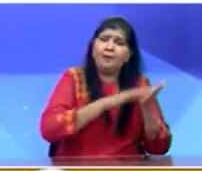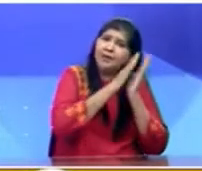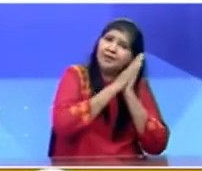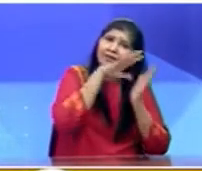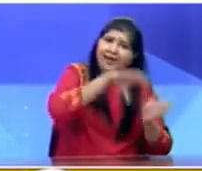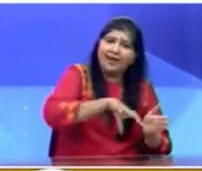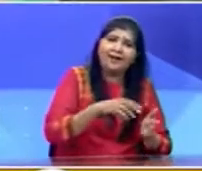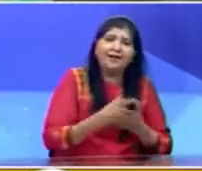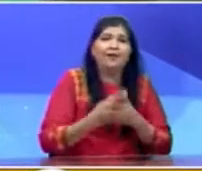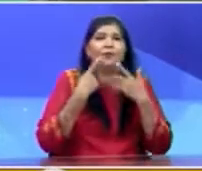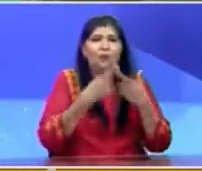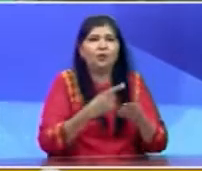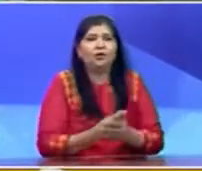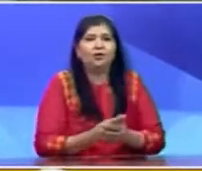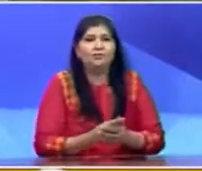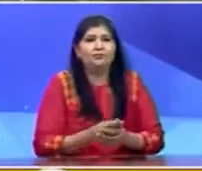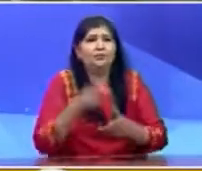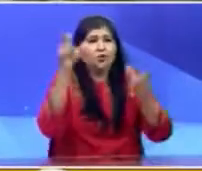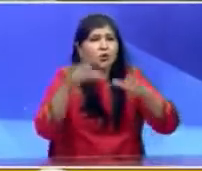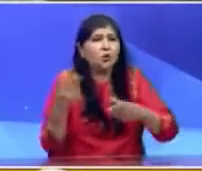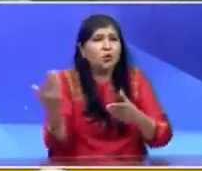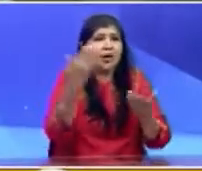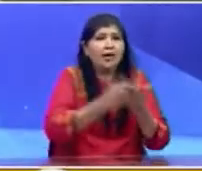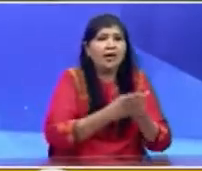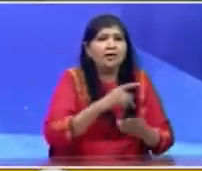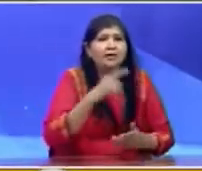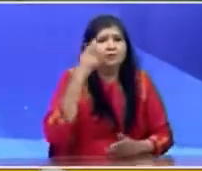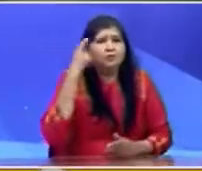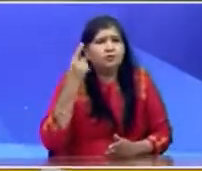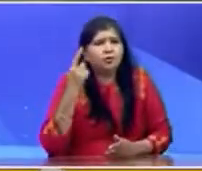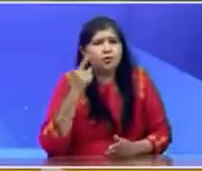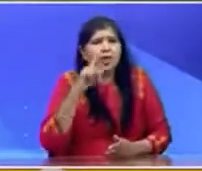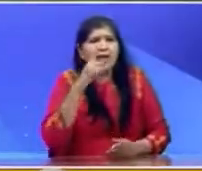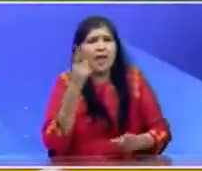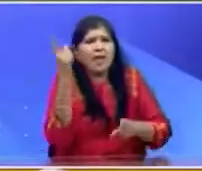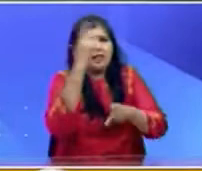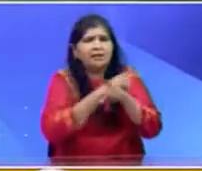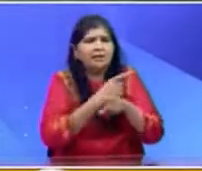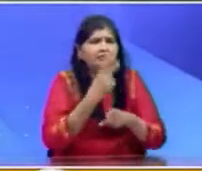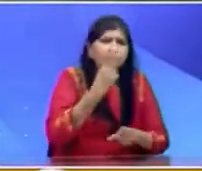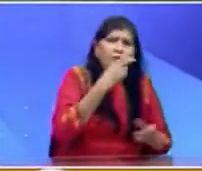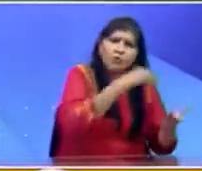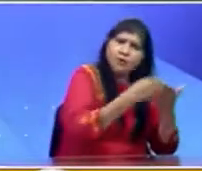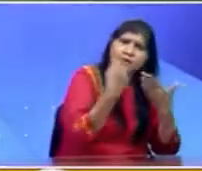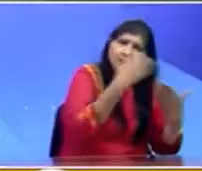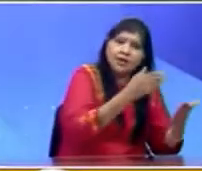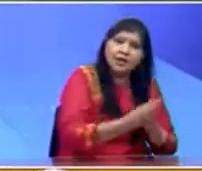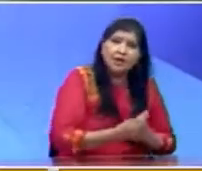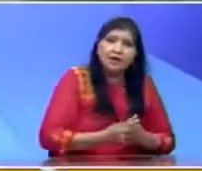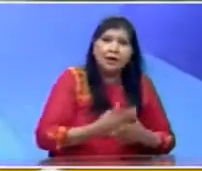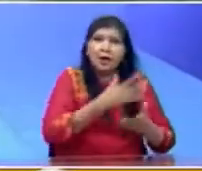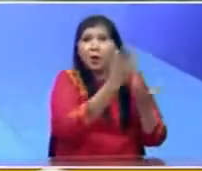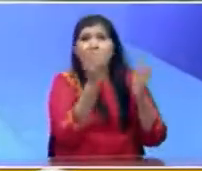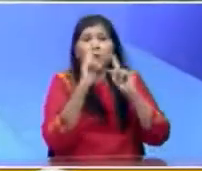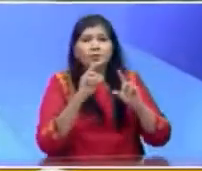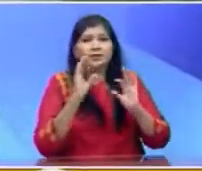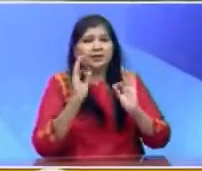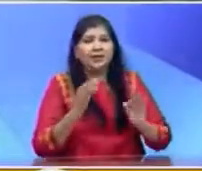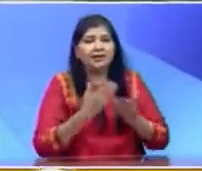यानी जो लोग एक दिन के लिए चंबा आते हैं वे इसकी खूबसूरती